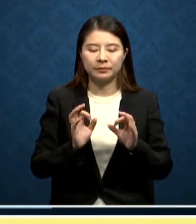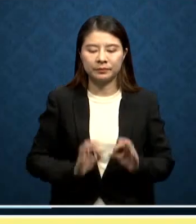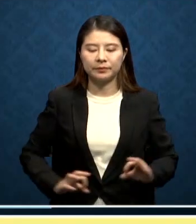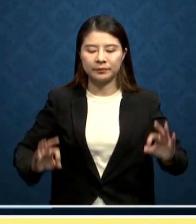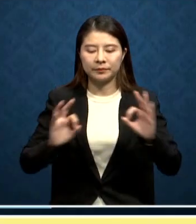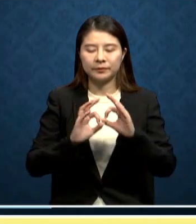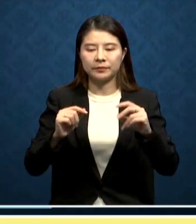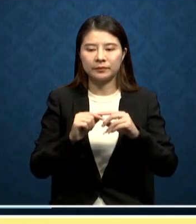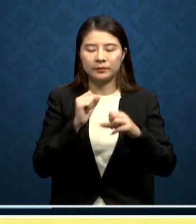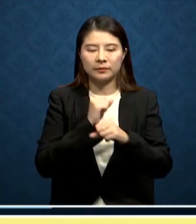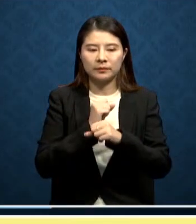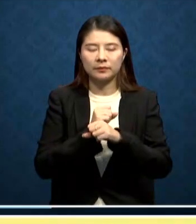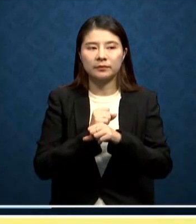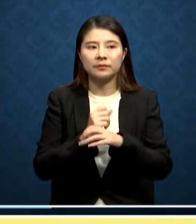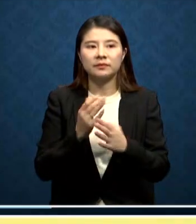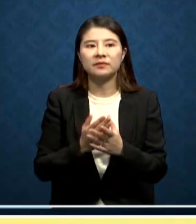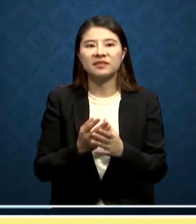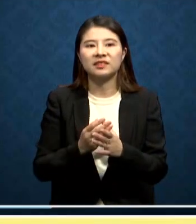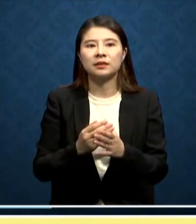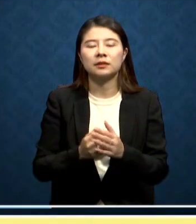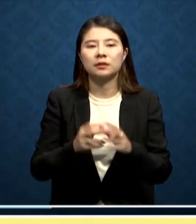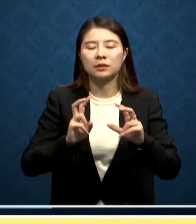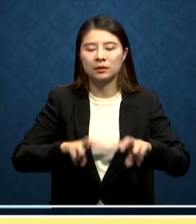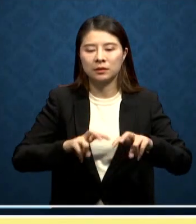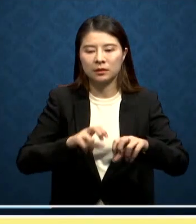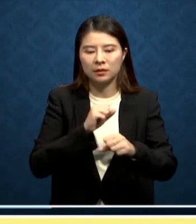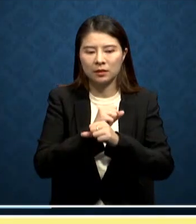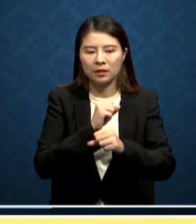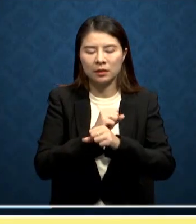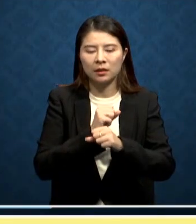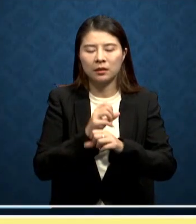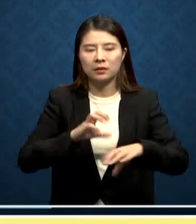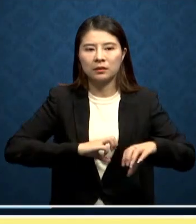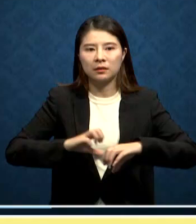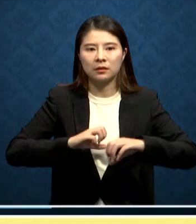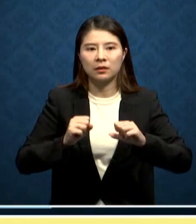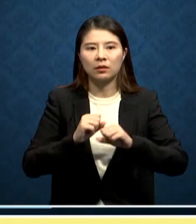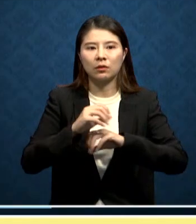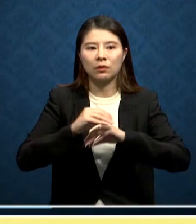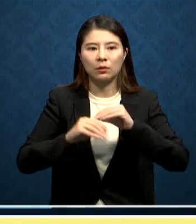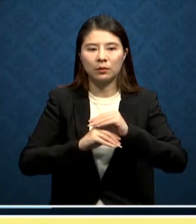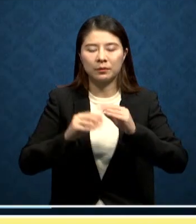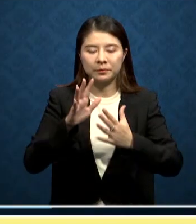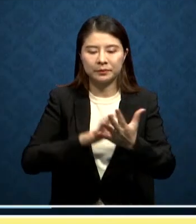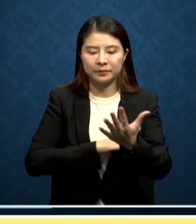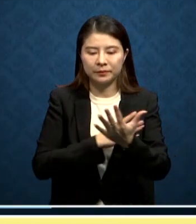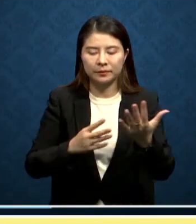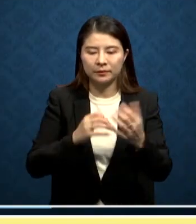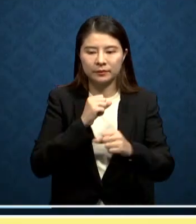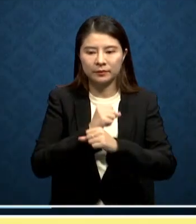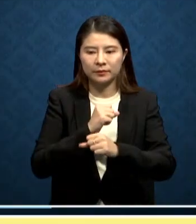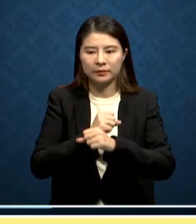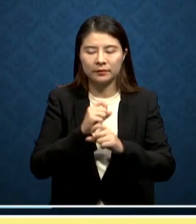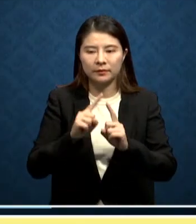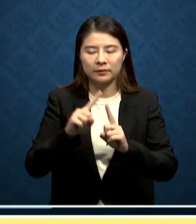ก็ไปเน้นเรื่องของเอ่อการบริหารโครงครงการตามแผนงานที่ 1แผนงานที่ 1เนี่ยผมขอ